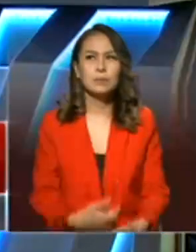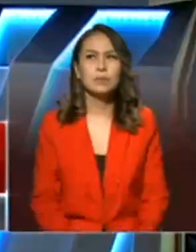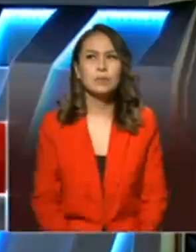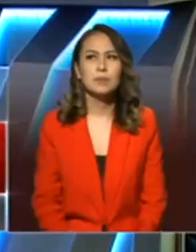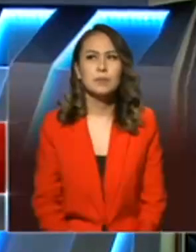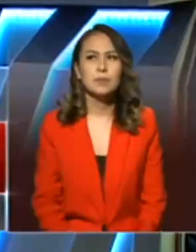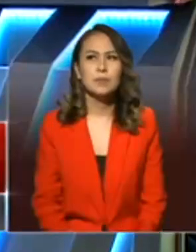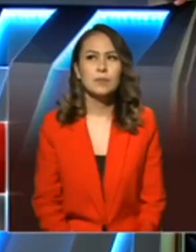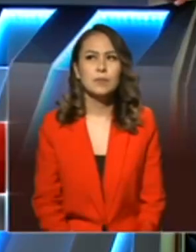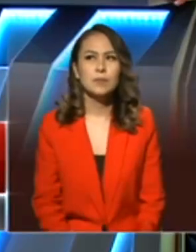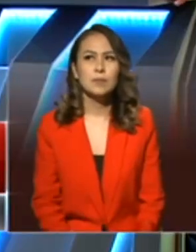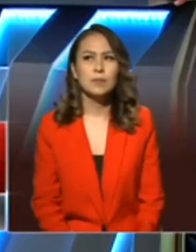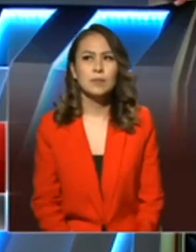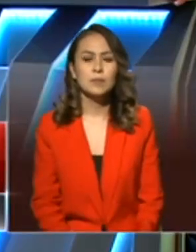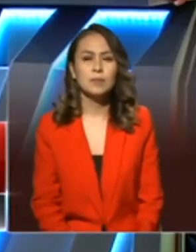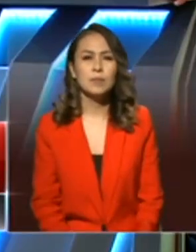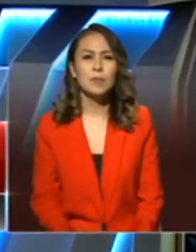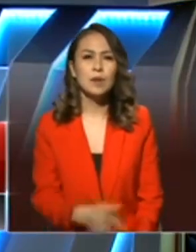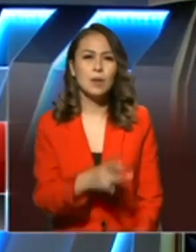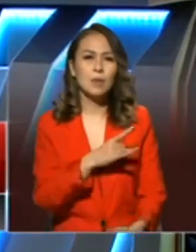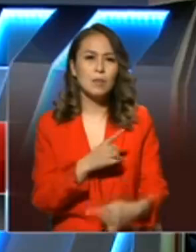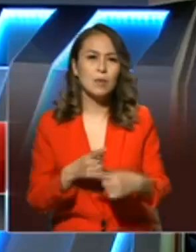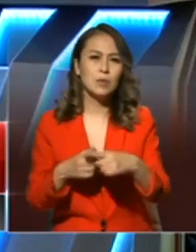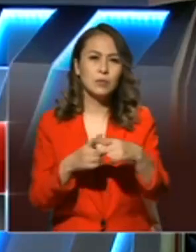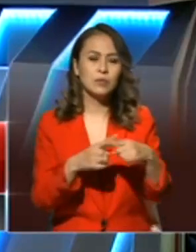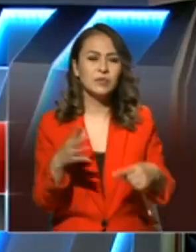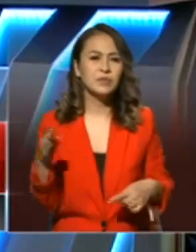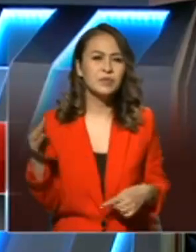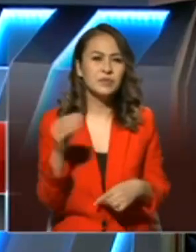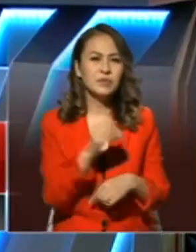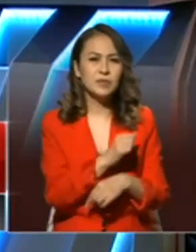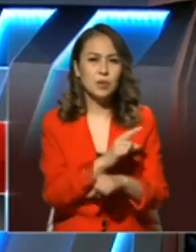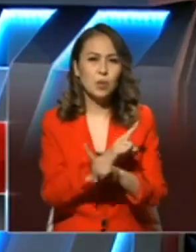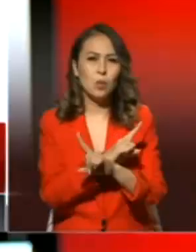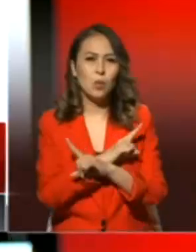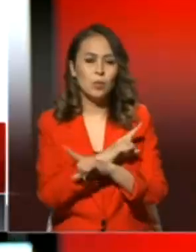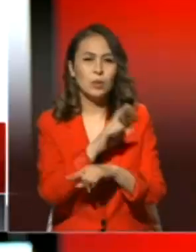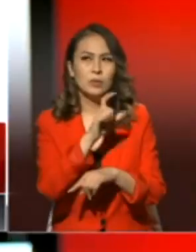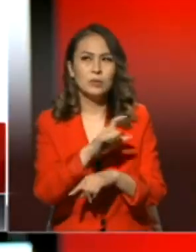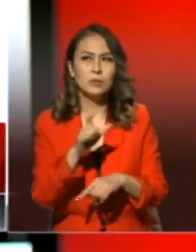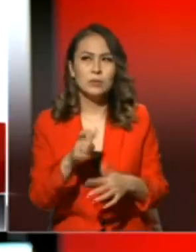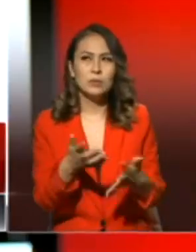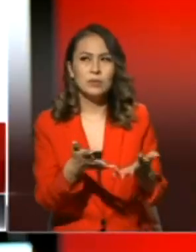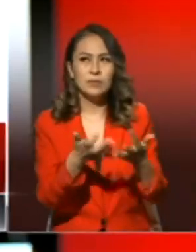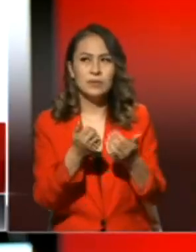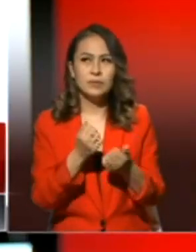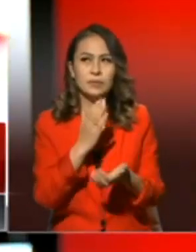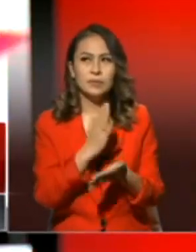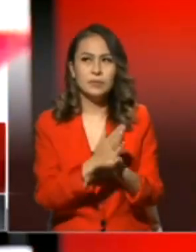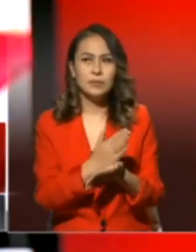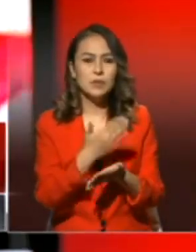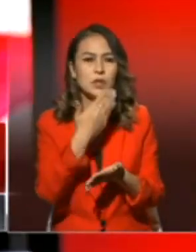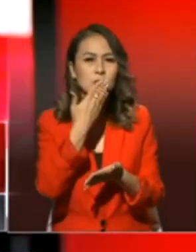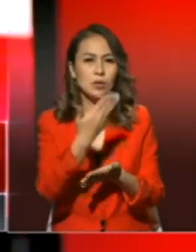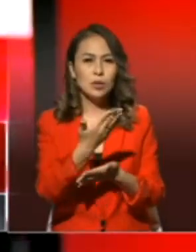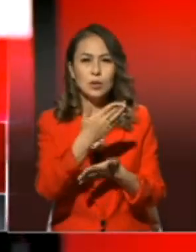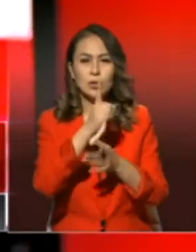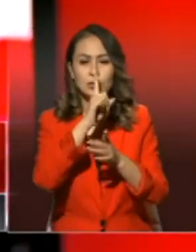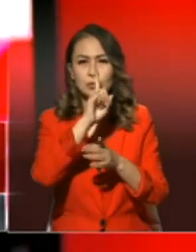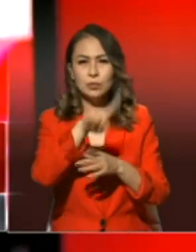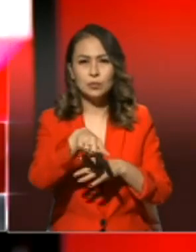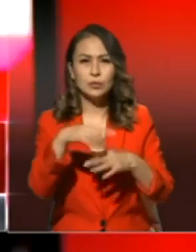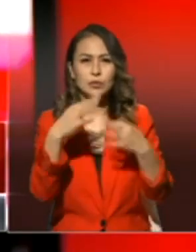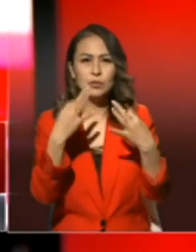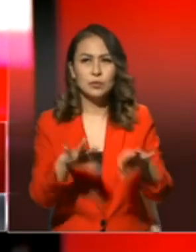согласия, чистое состояние. Жалпы бәрі қайтыс болған адамдардың органдары алынып атады. Сұрамайды. Олардан ешқандай рұқсат